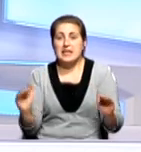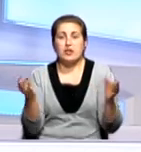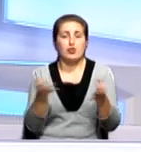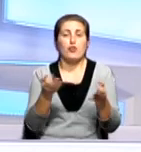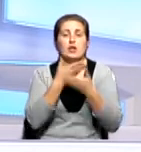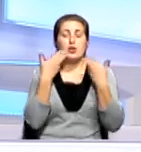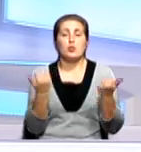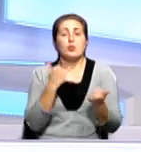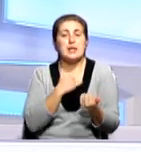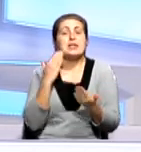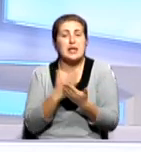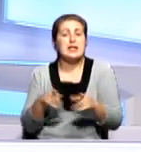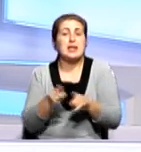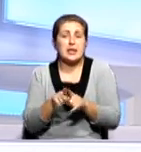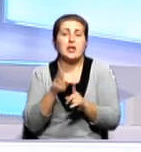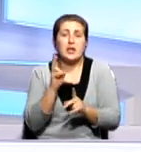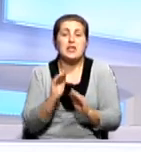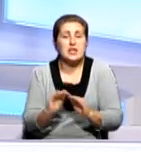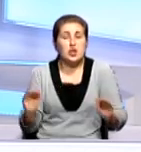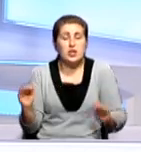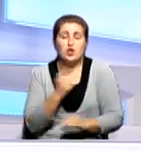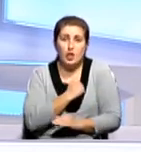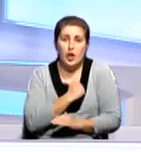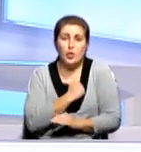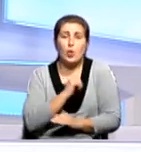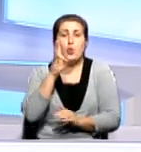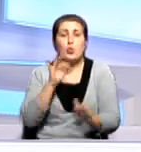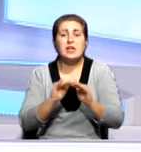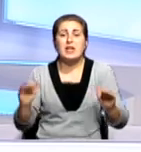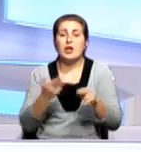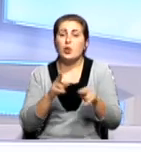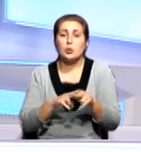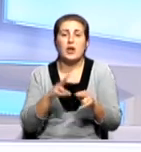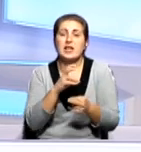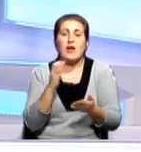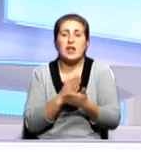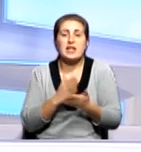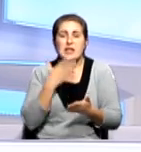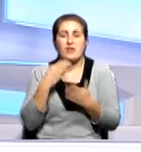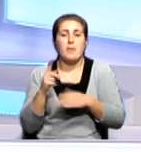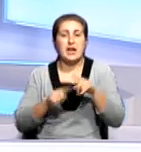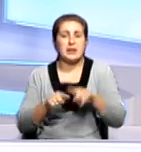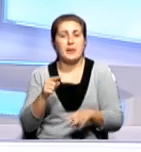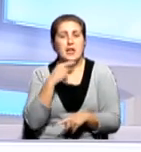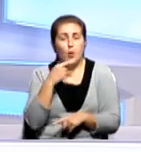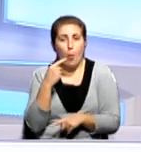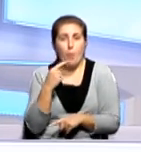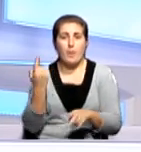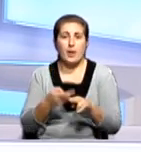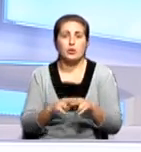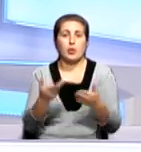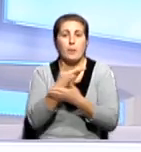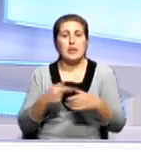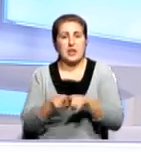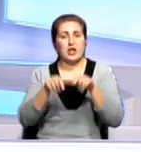у нас есть такие детки К сожалению но детки которые не владеют своим родным языком поэтому мы так